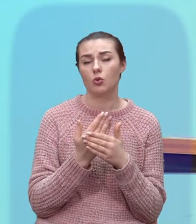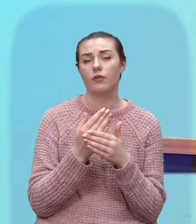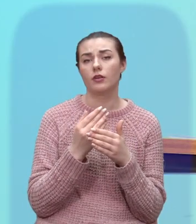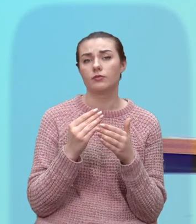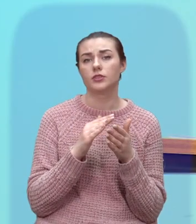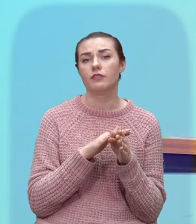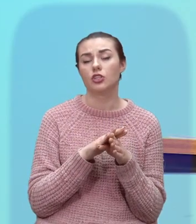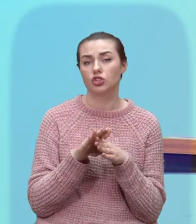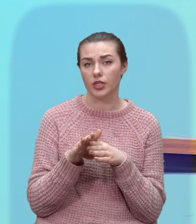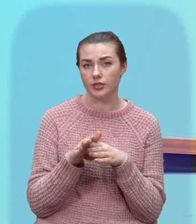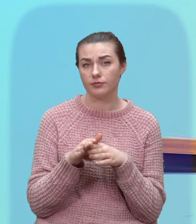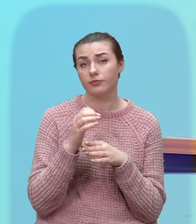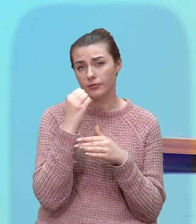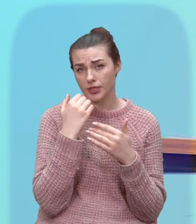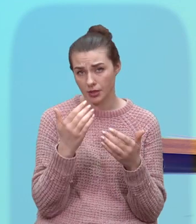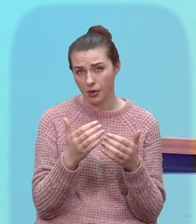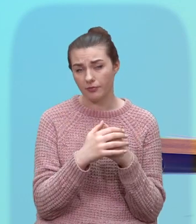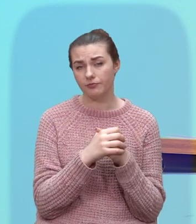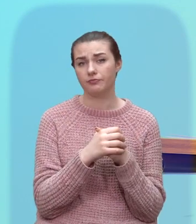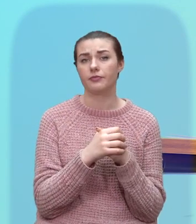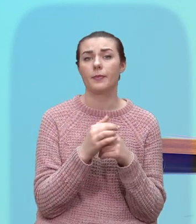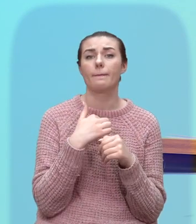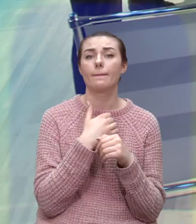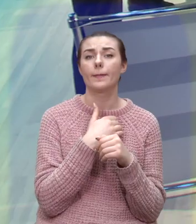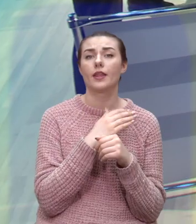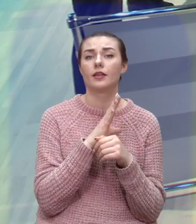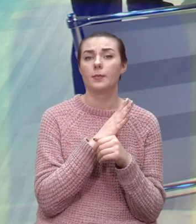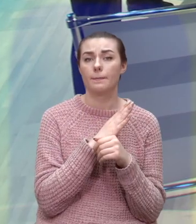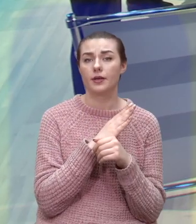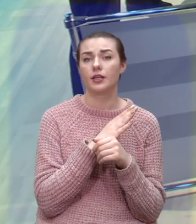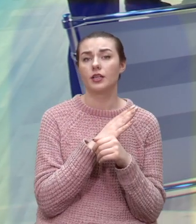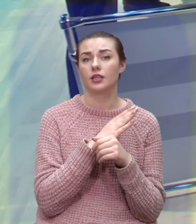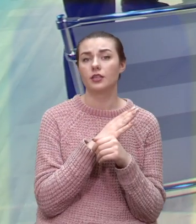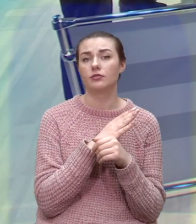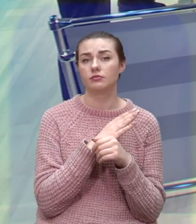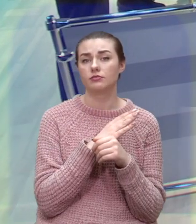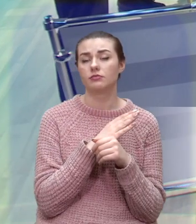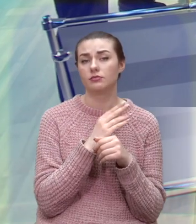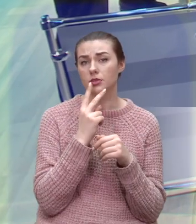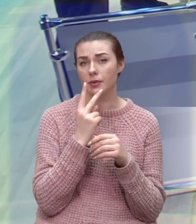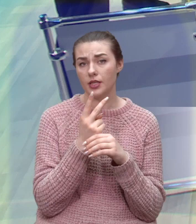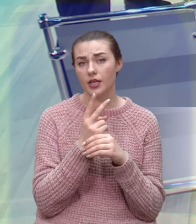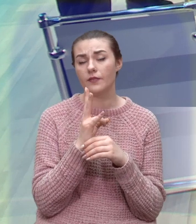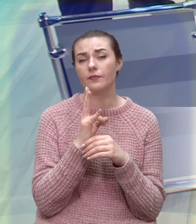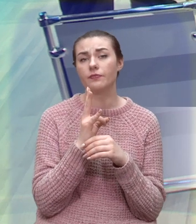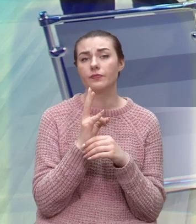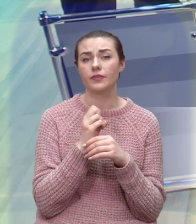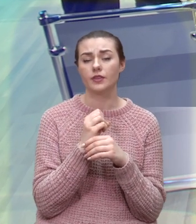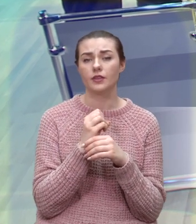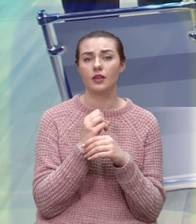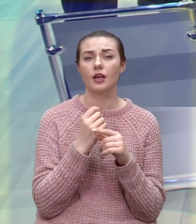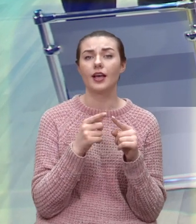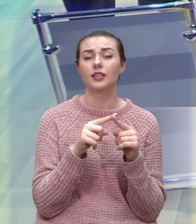снова совершат спасибо я хотел бы посмотреть на